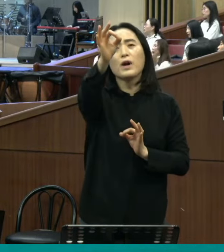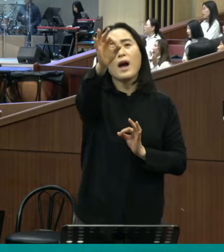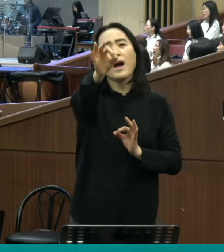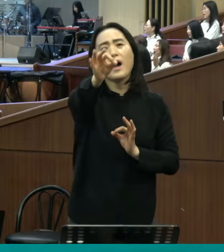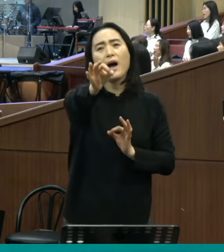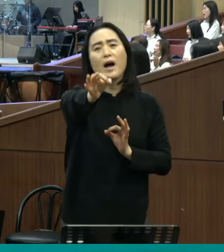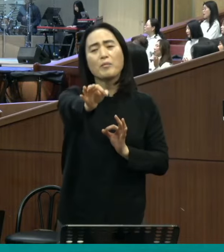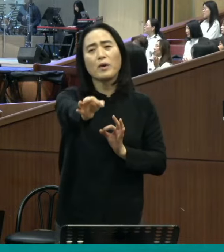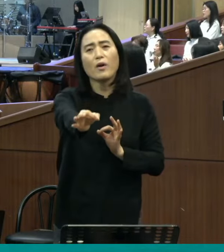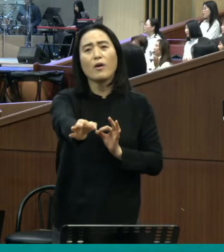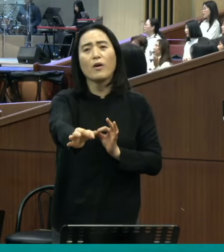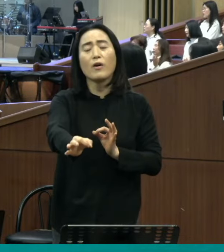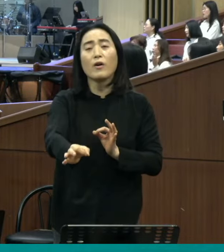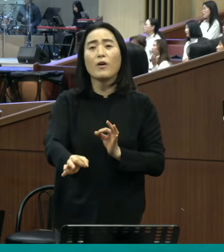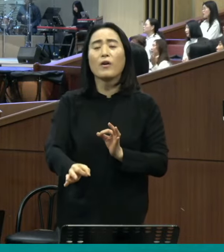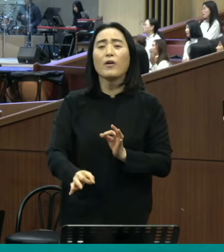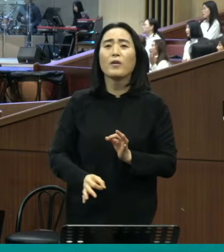무궁하며